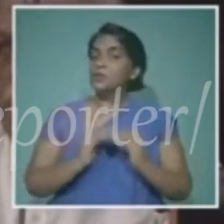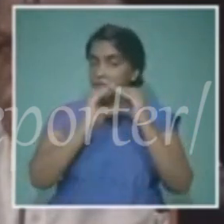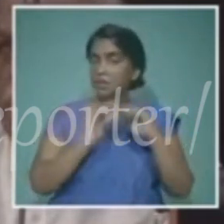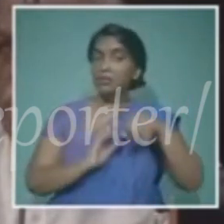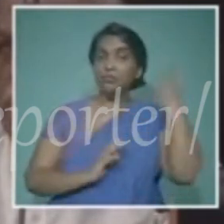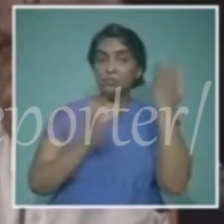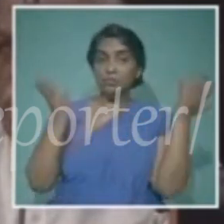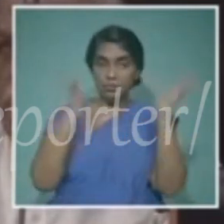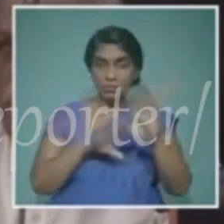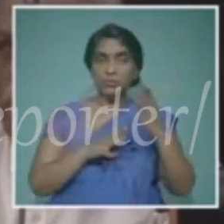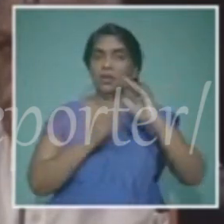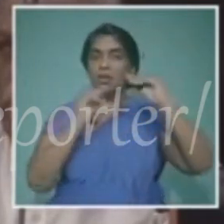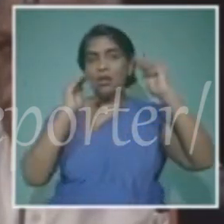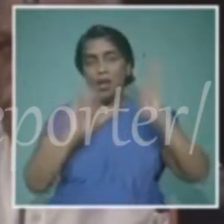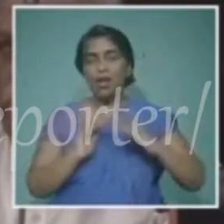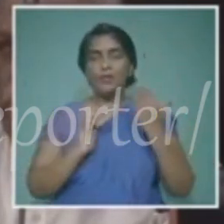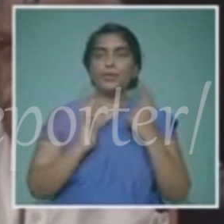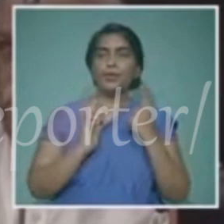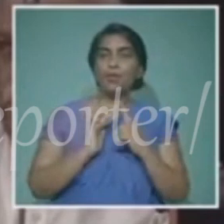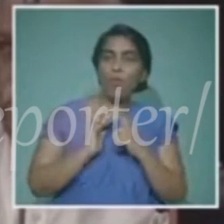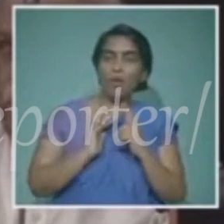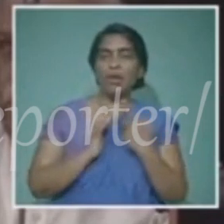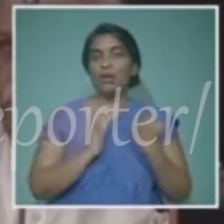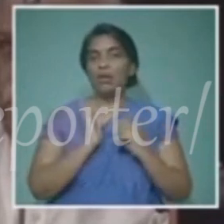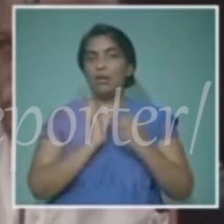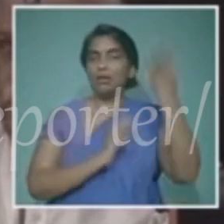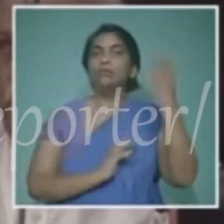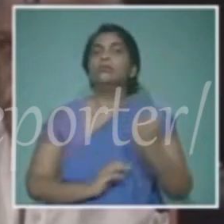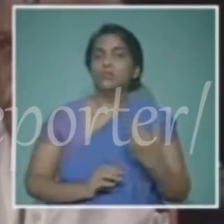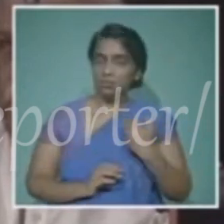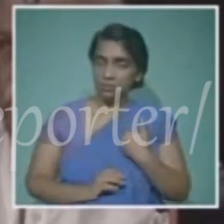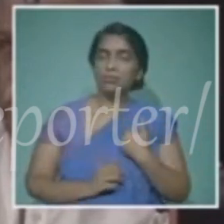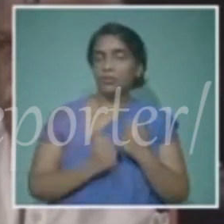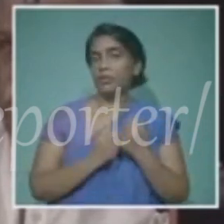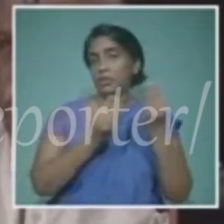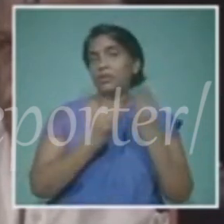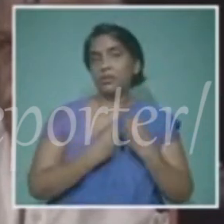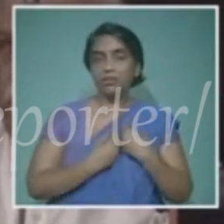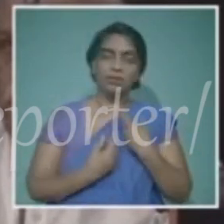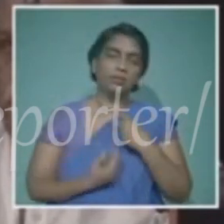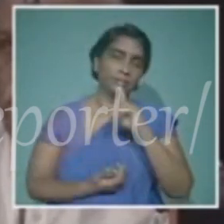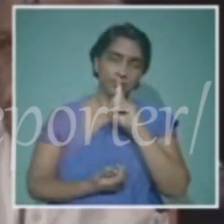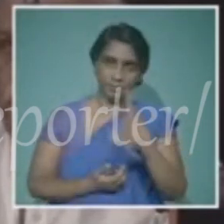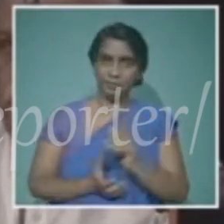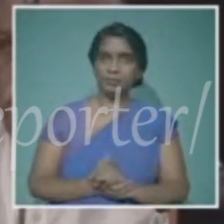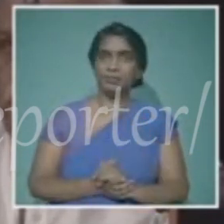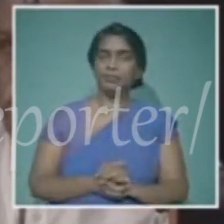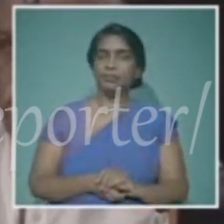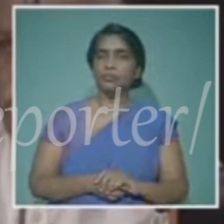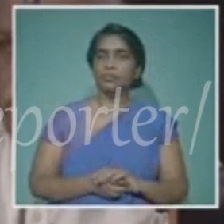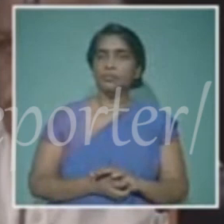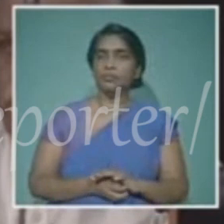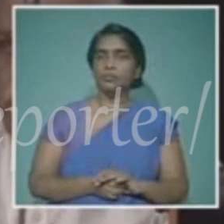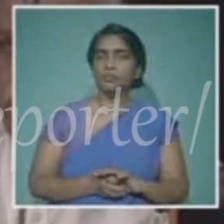සමුළුව සමග එක්වී සහනදායි මුල්‍ය සහන ලබා ගැනීමේ අවකාශය උදා කර දෙන්න මෙන් අප ඉල්ලීමක් කරා. We can't get